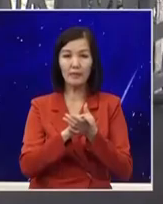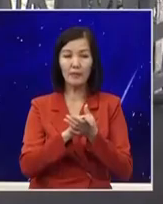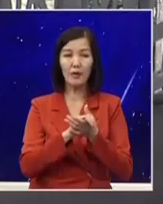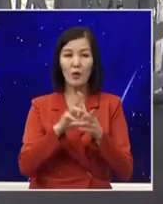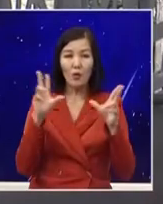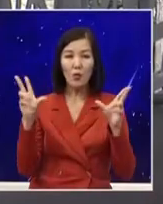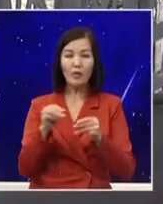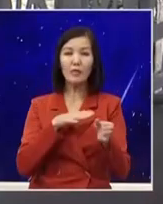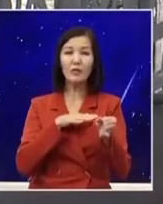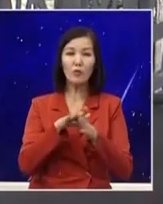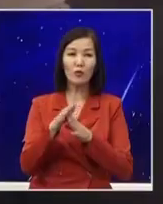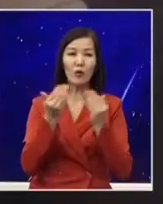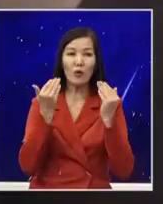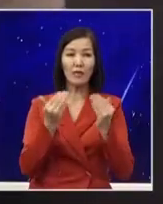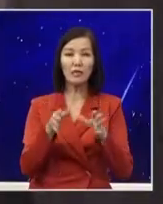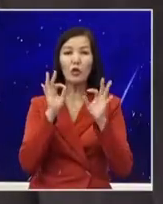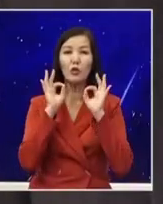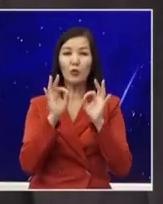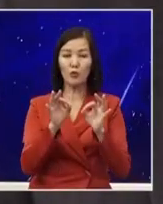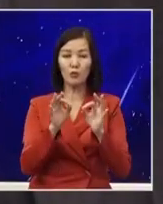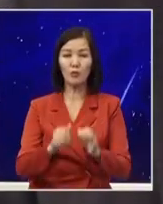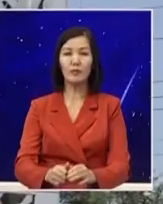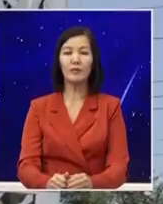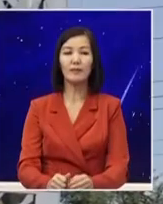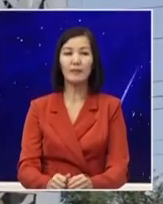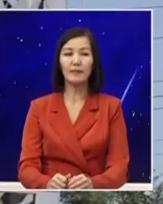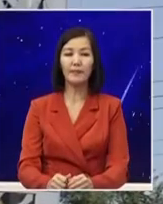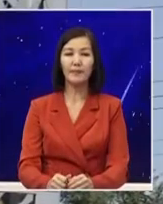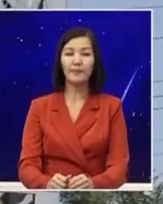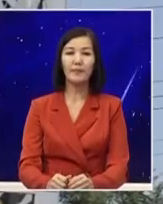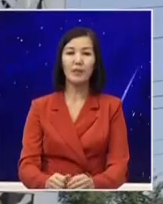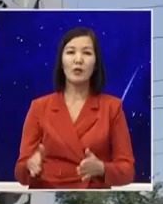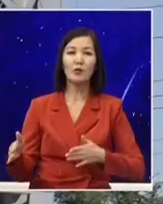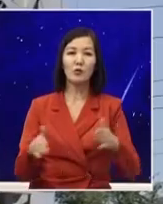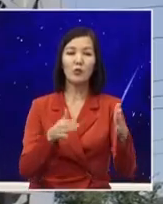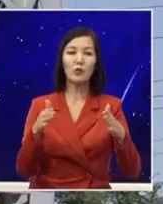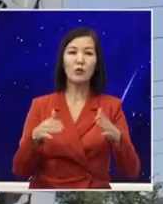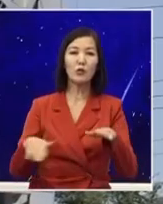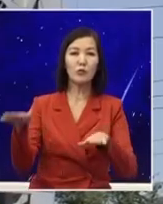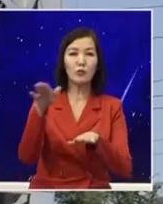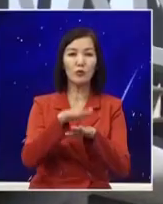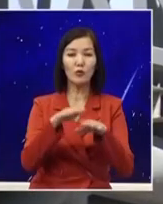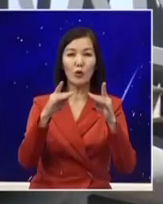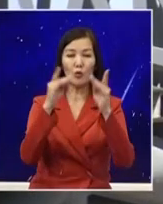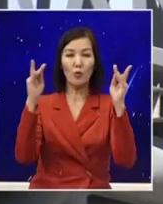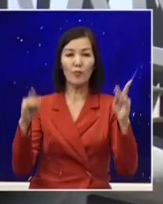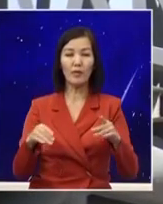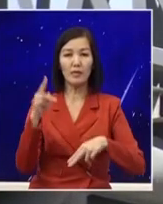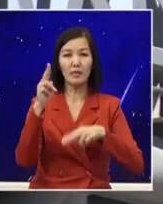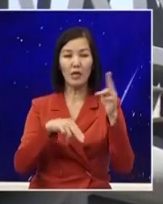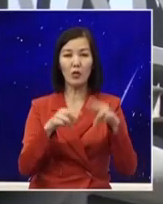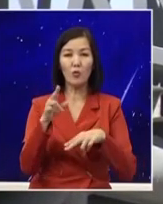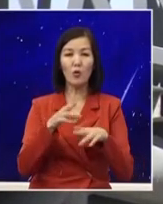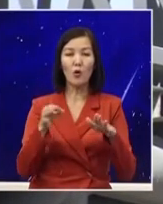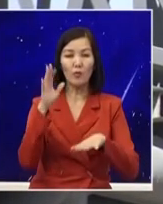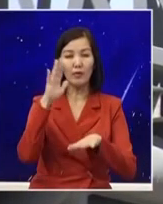қазіргі кезеңдегі әкімге керекті қасиет осы. Жолүсті көпірлерін көптеп салу Баталовтың бастамасы. Алғашқысын